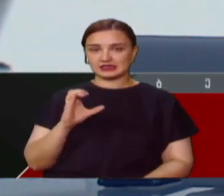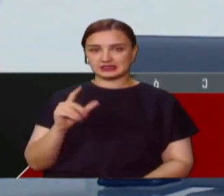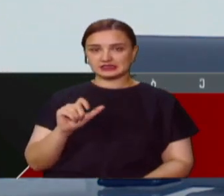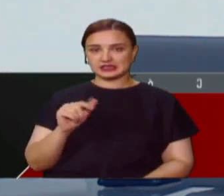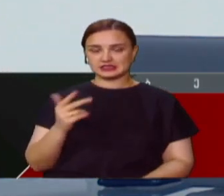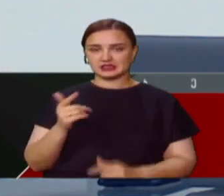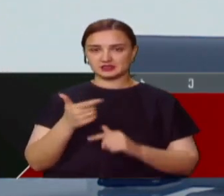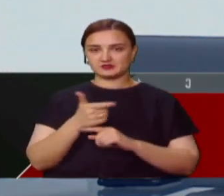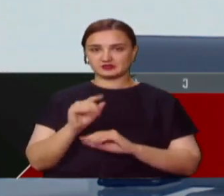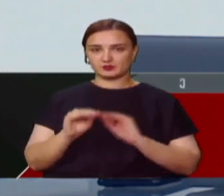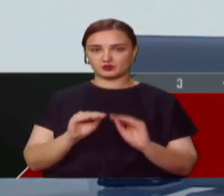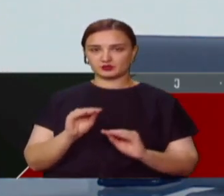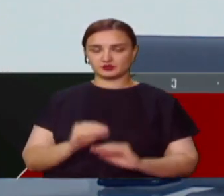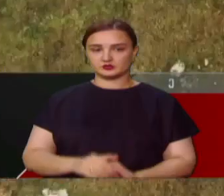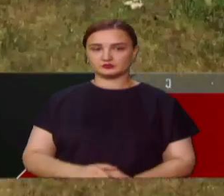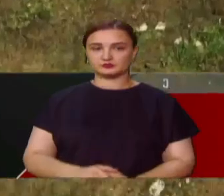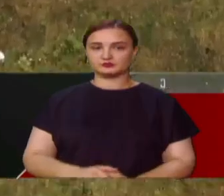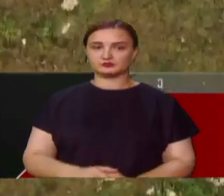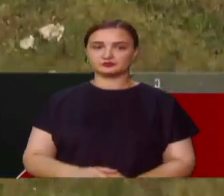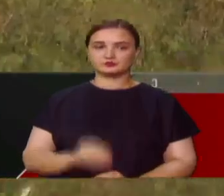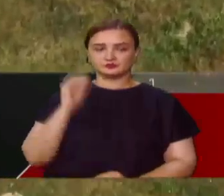ზაზა შუკვანის რეპორტაჟი